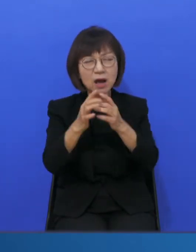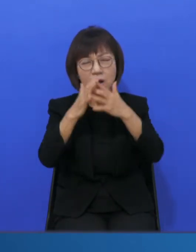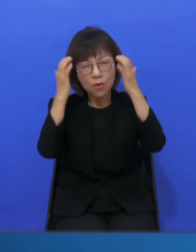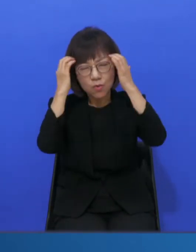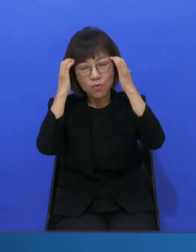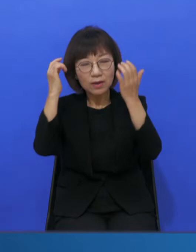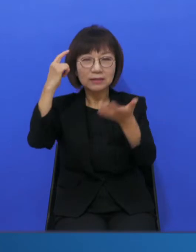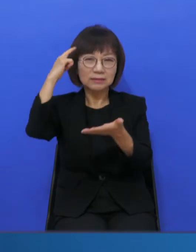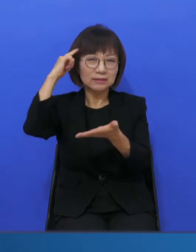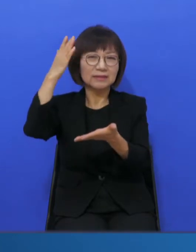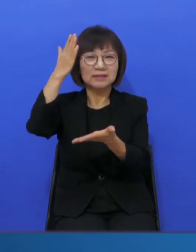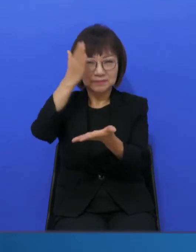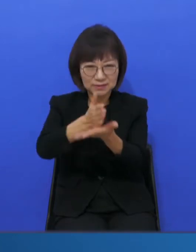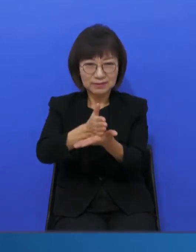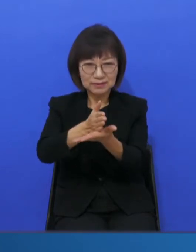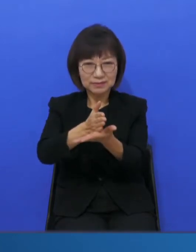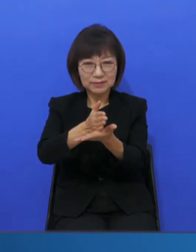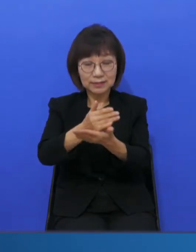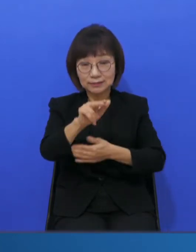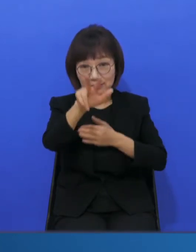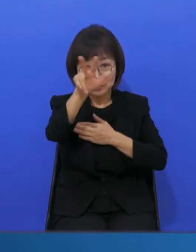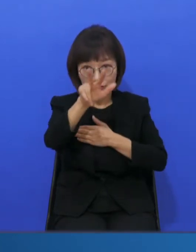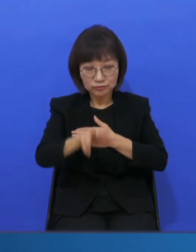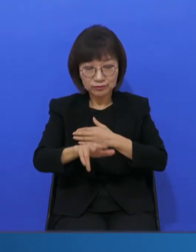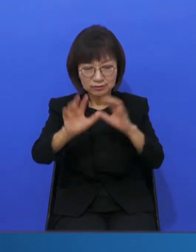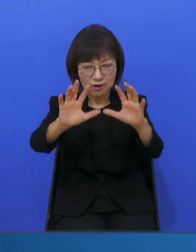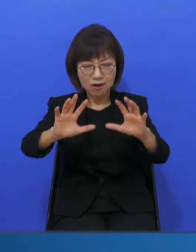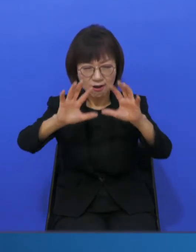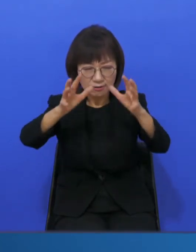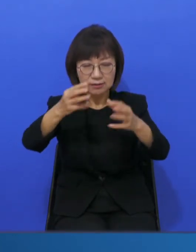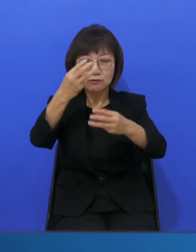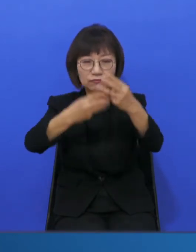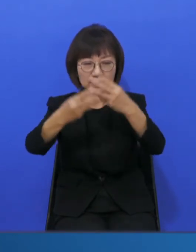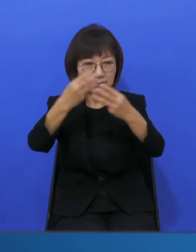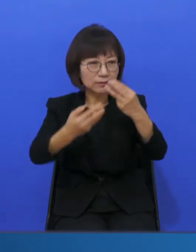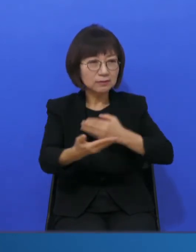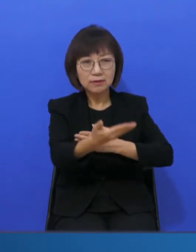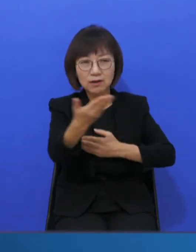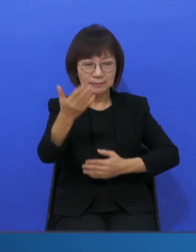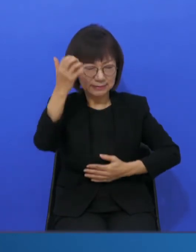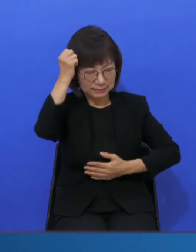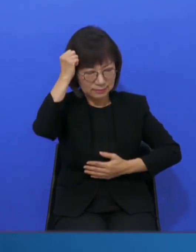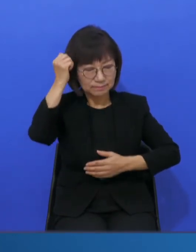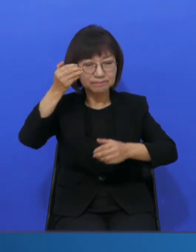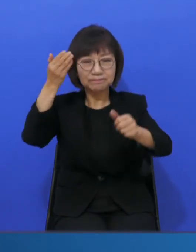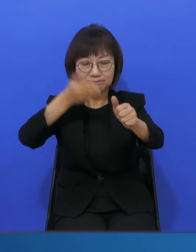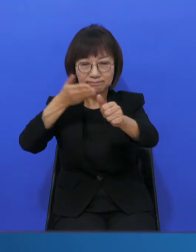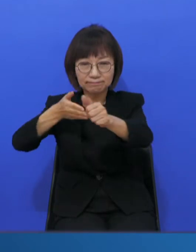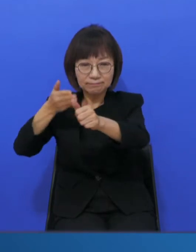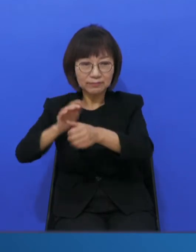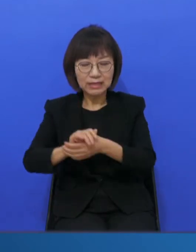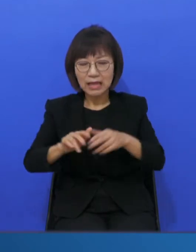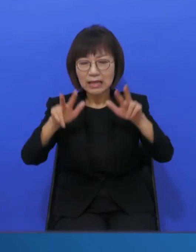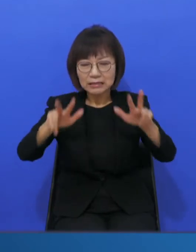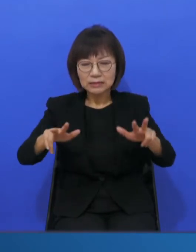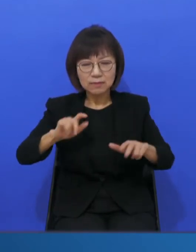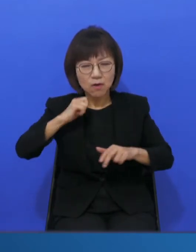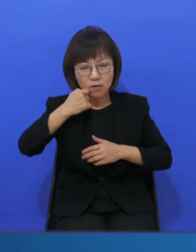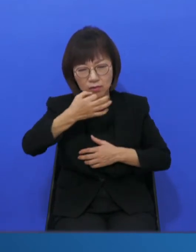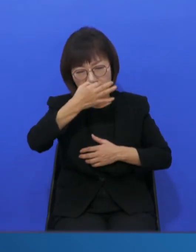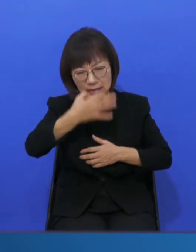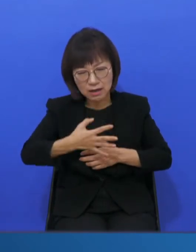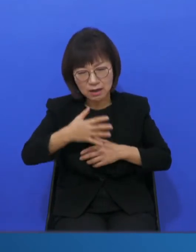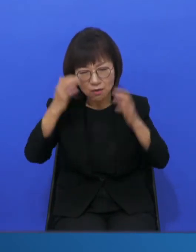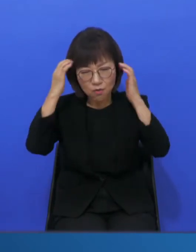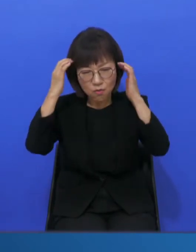not hardships. 전국 세계는 렘넌트들을 기억하세요. And so all the remnants throughout this nation and this world, 여러분들이 remember, 지금 어려움에 처해 있는 건 어려움